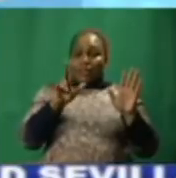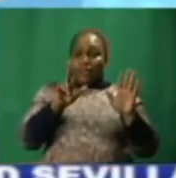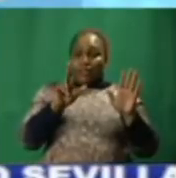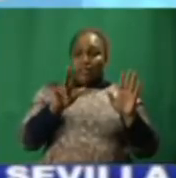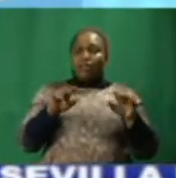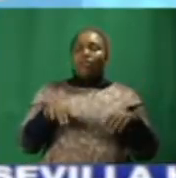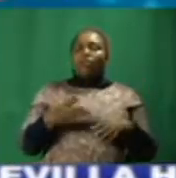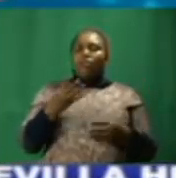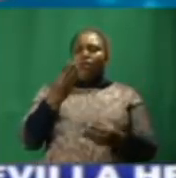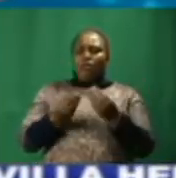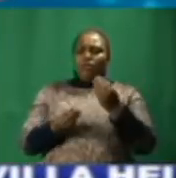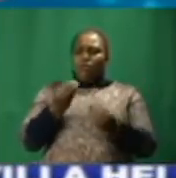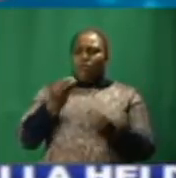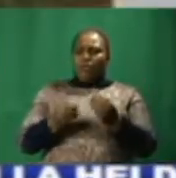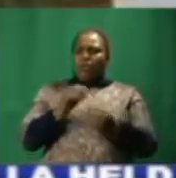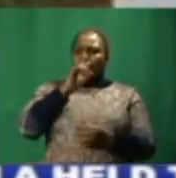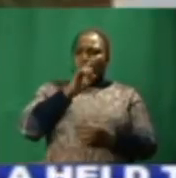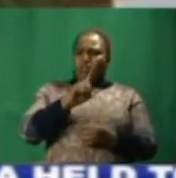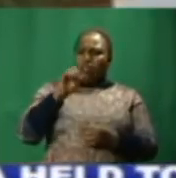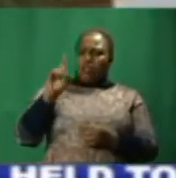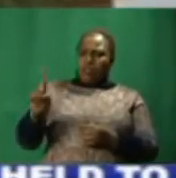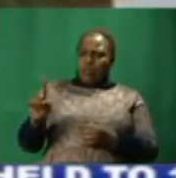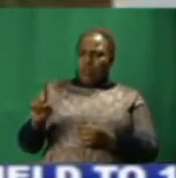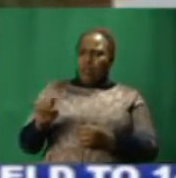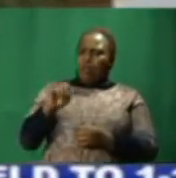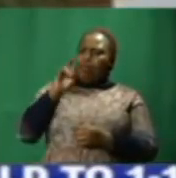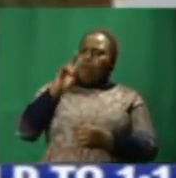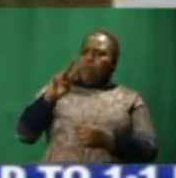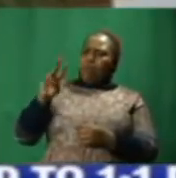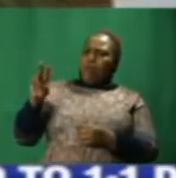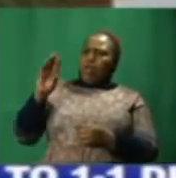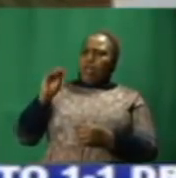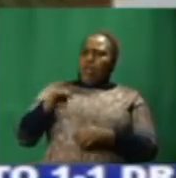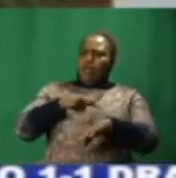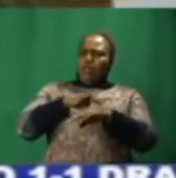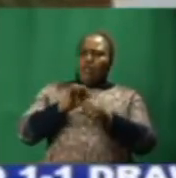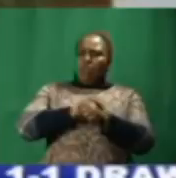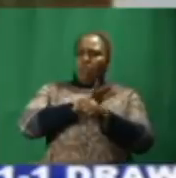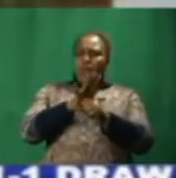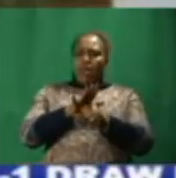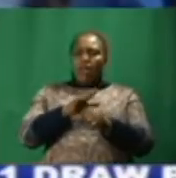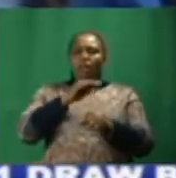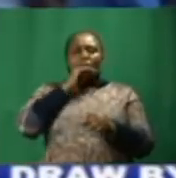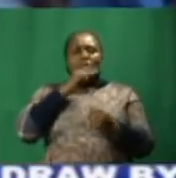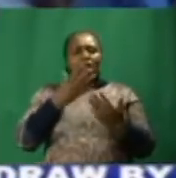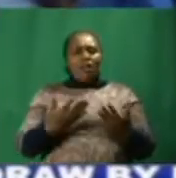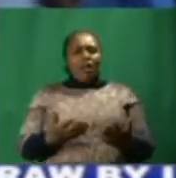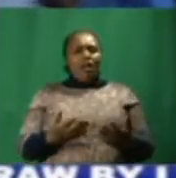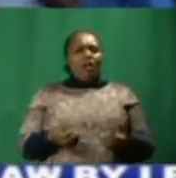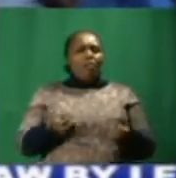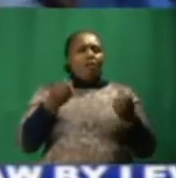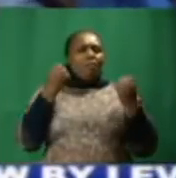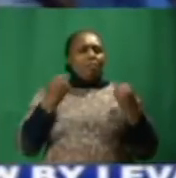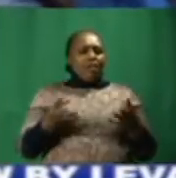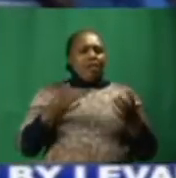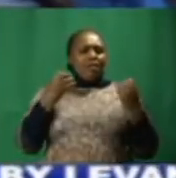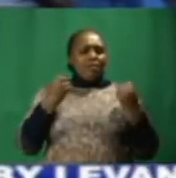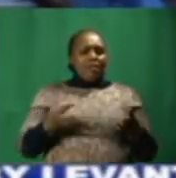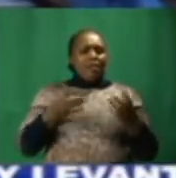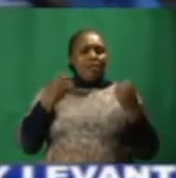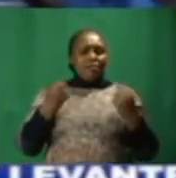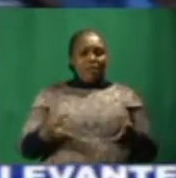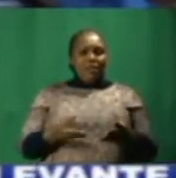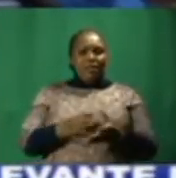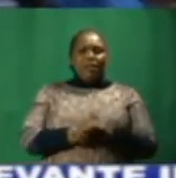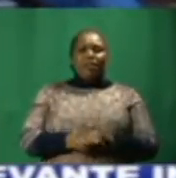bafundzi nabothishela lesabatholakele ukuthi banalo mkhuhlane sebayafika etingulunganeni letimbili.